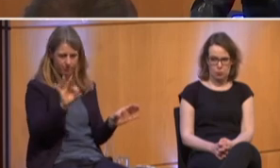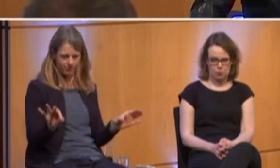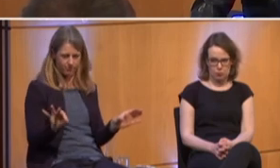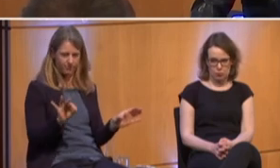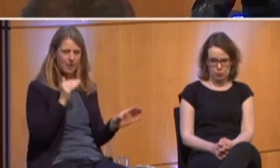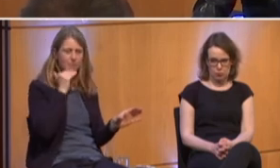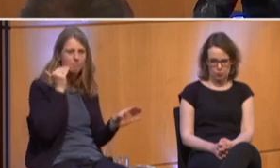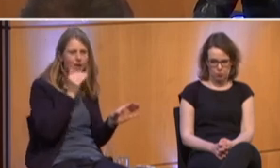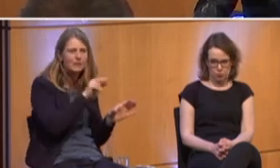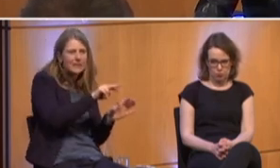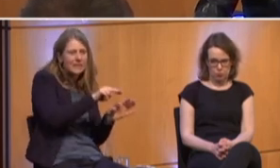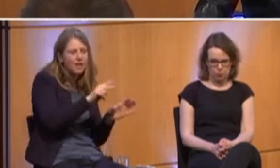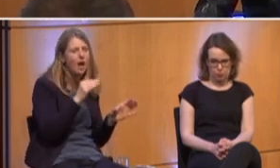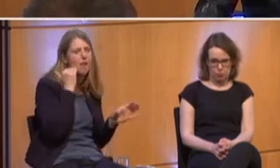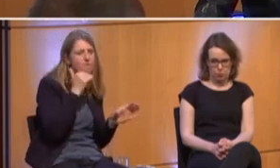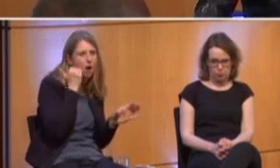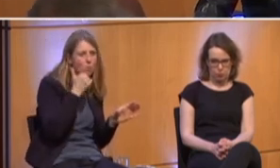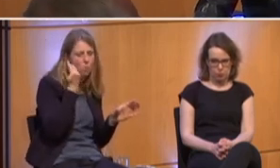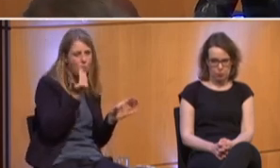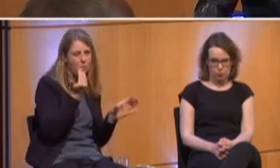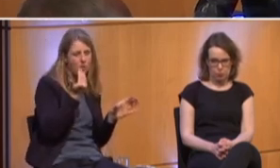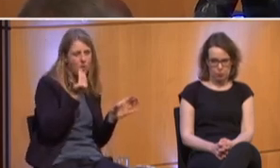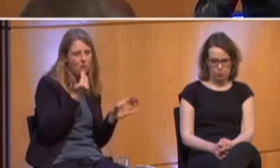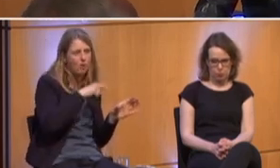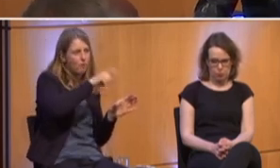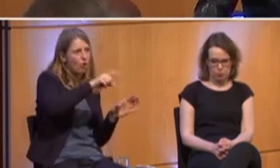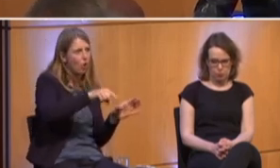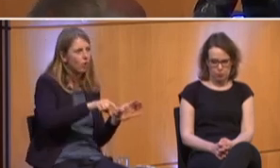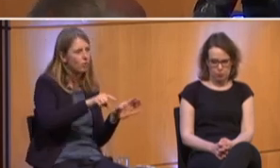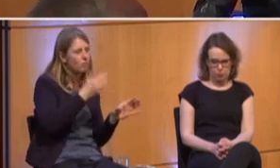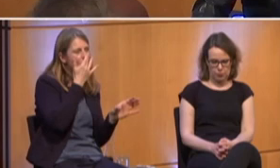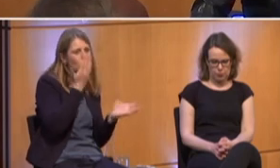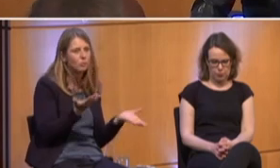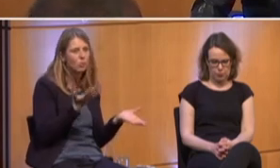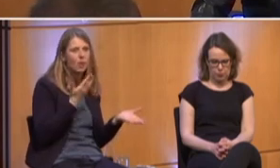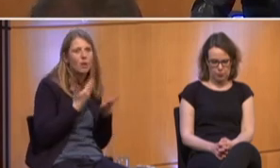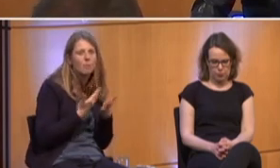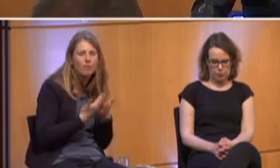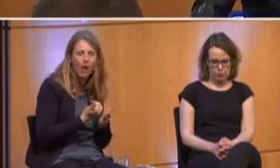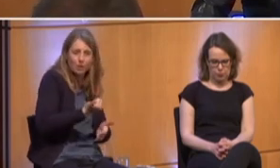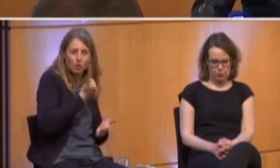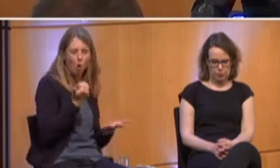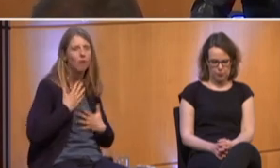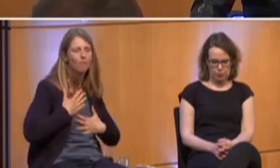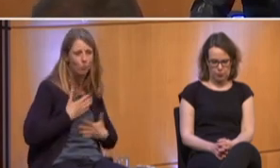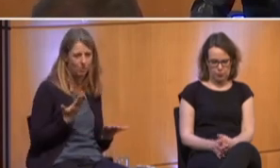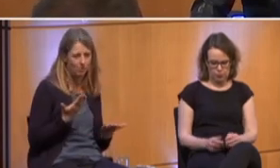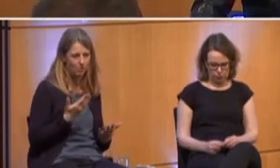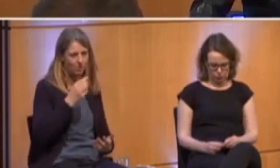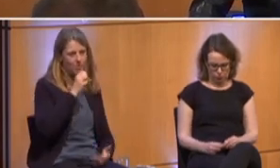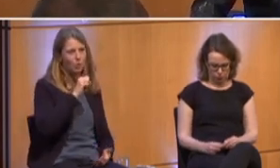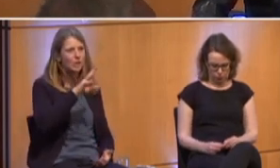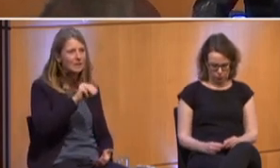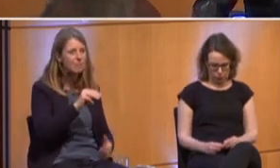die Erfahrung der Digitalisierung für größere Bevölkerungsteile deutlich und sichtbar werden. Also man muss keinem